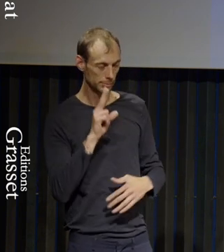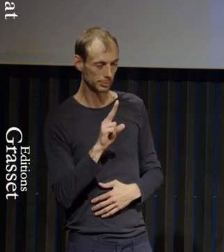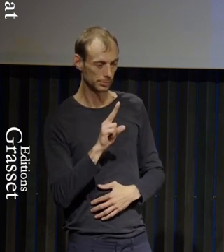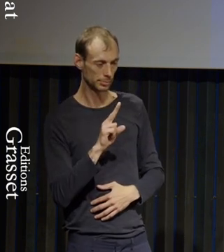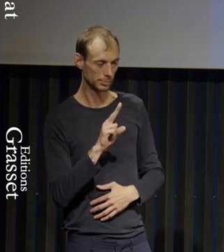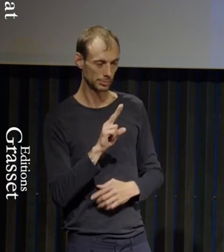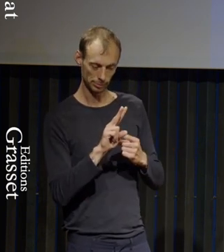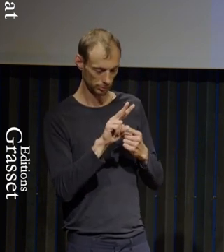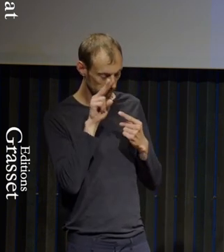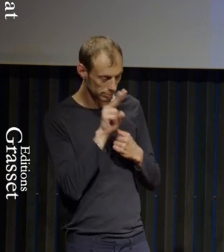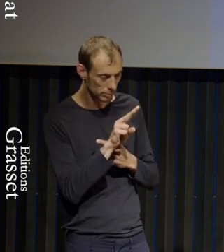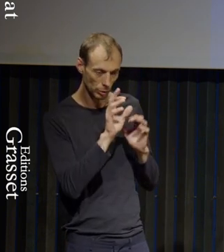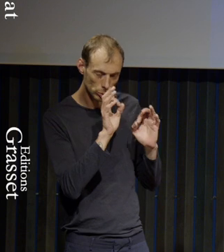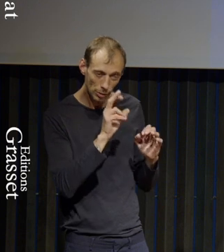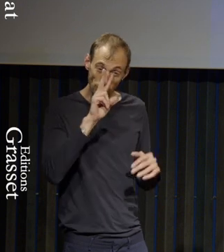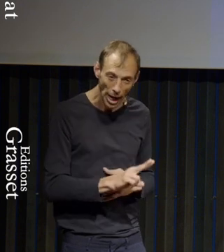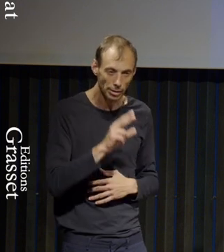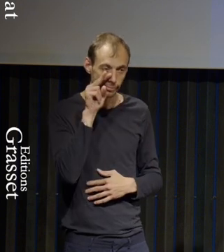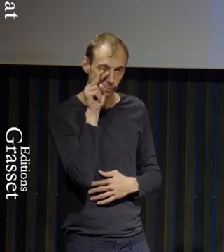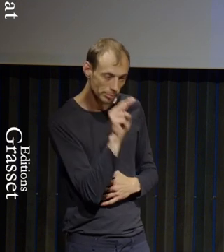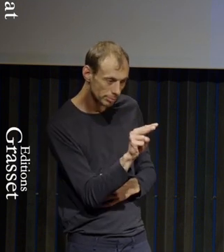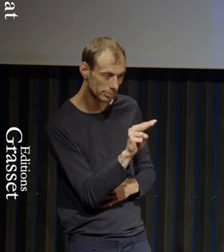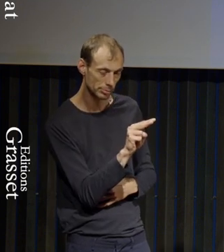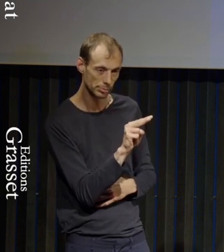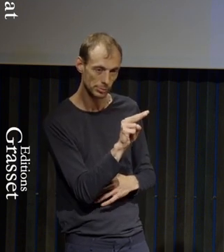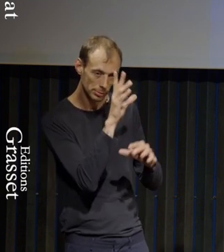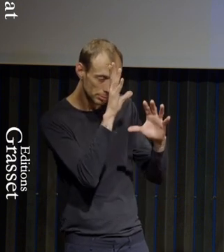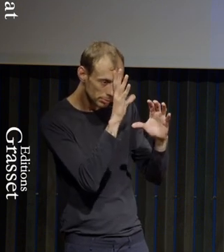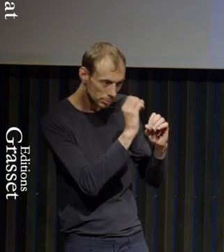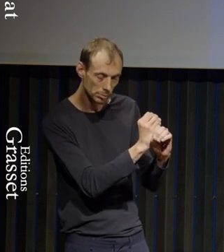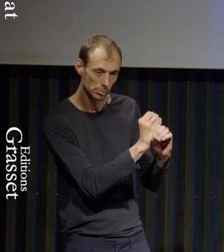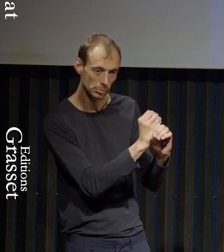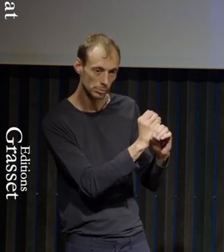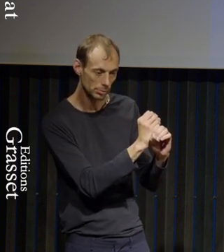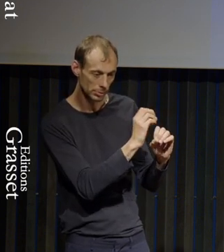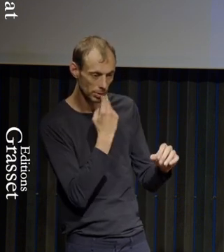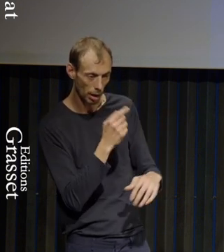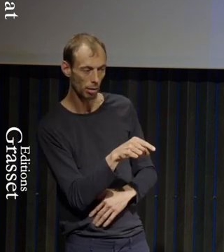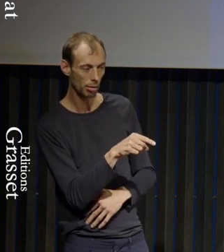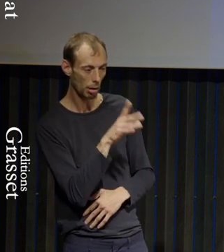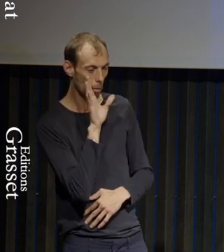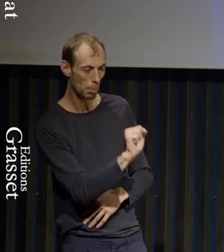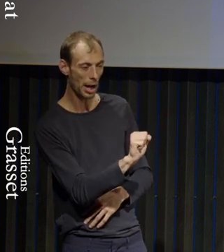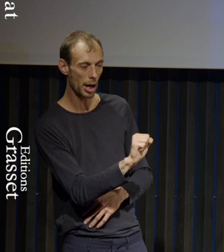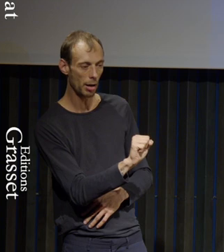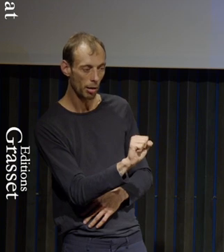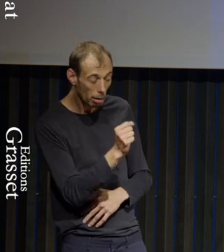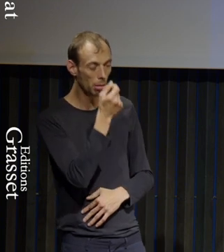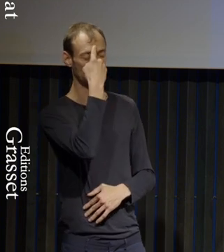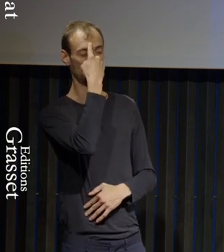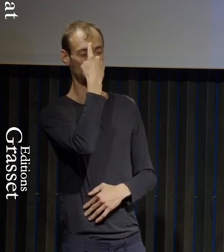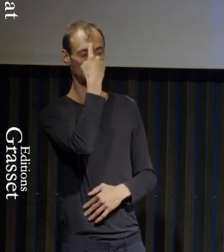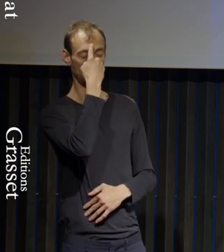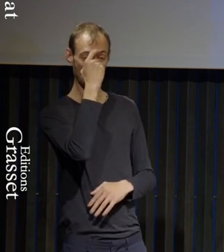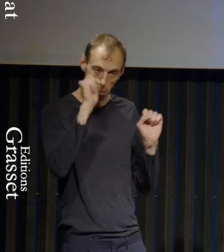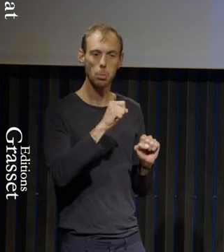de ce que l'on observe et qui mobilise toute son attention pour l'entendre et le soigner. Vous